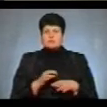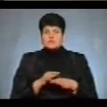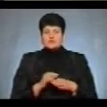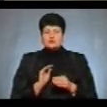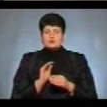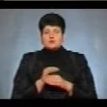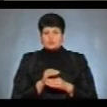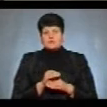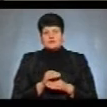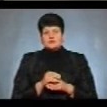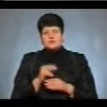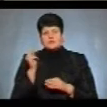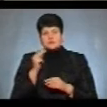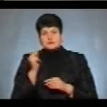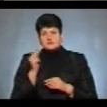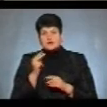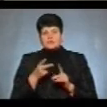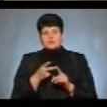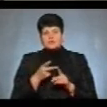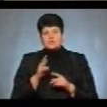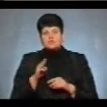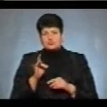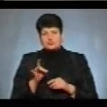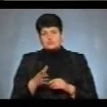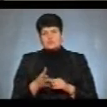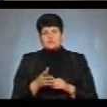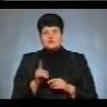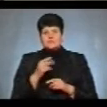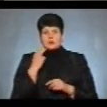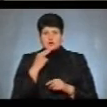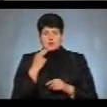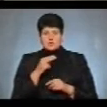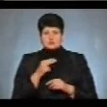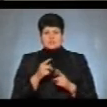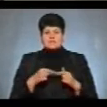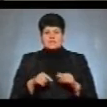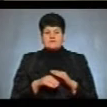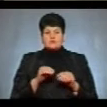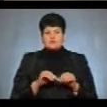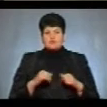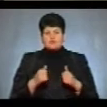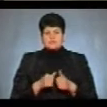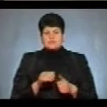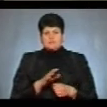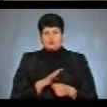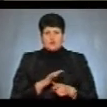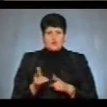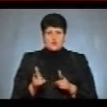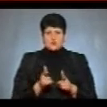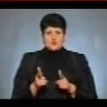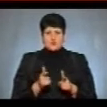додаткові навчання перед, зокрема, другим туром. От, для того, щоб краще дільничні виборчі комісії були готові